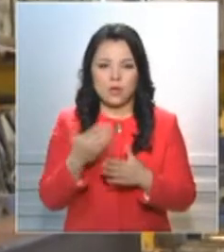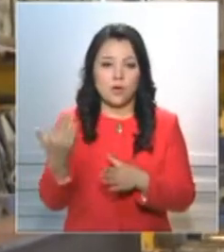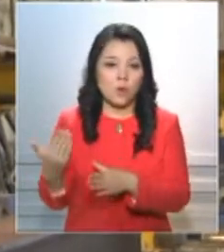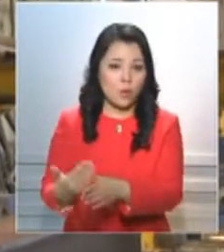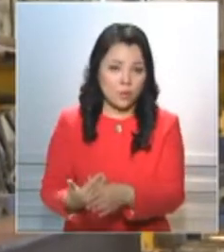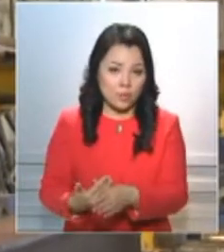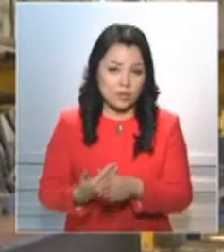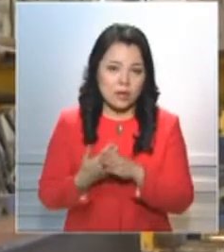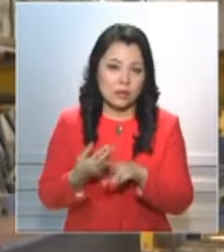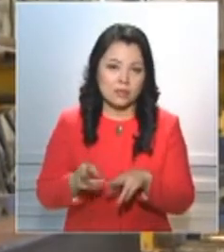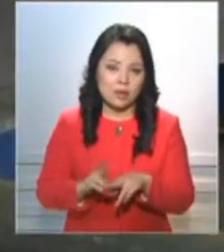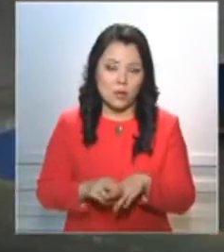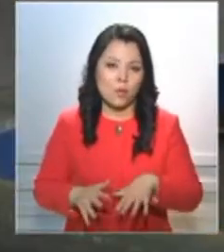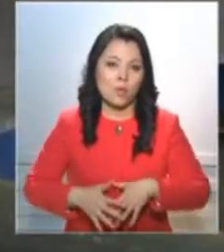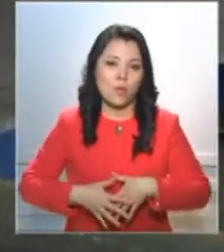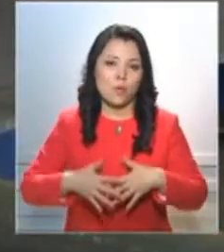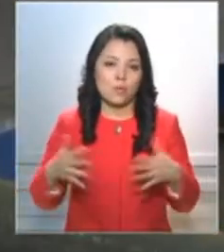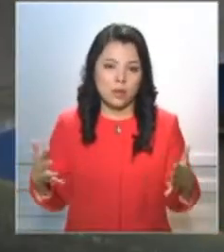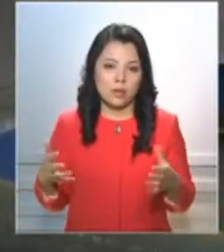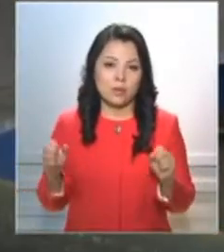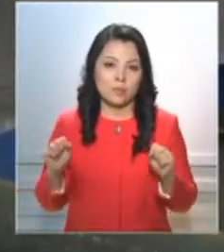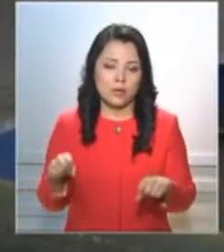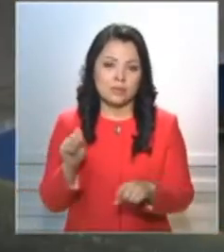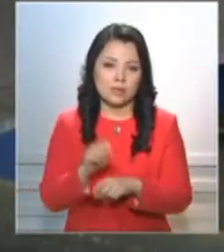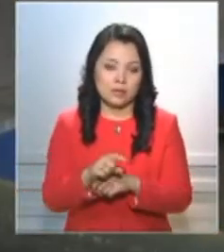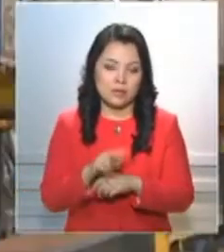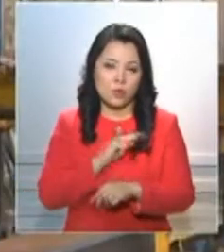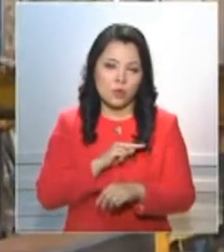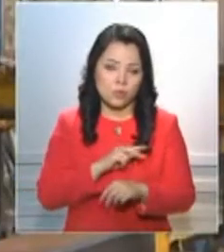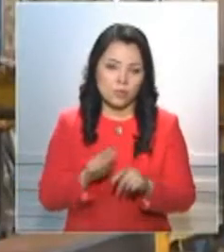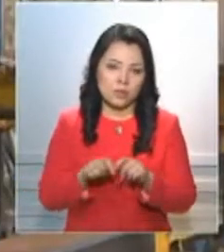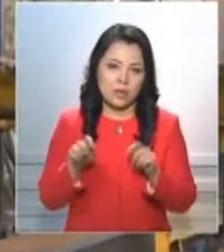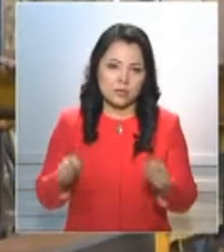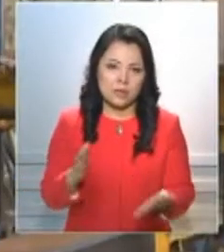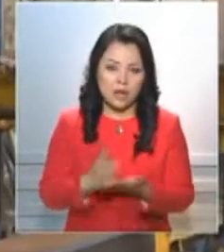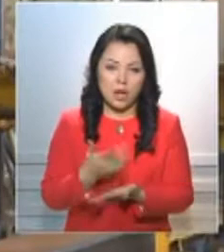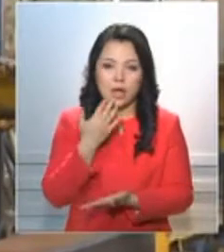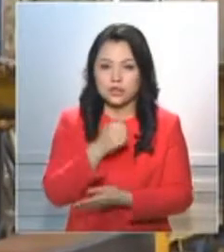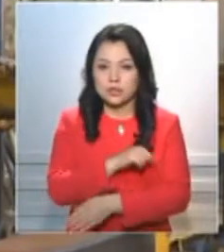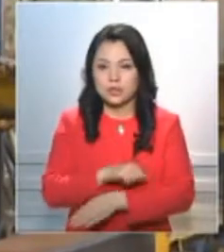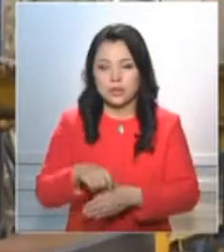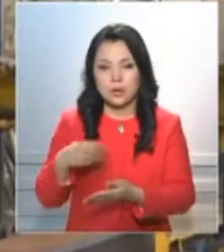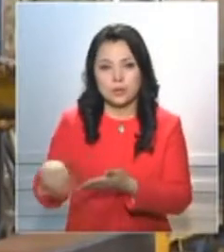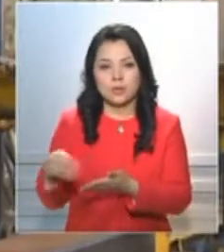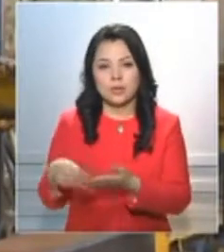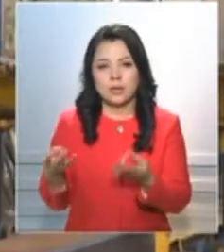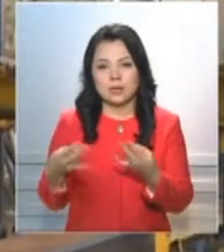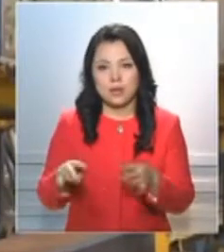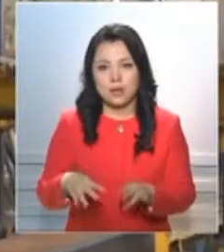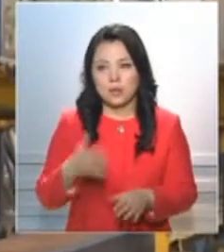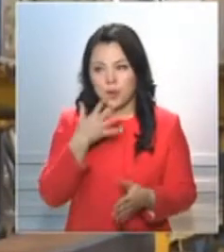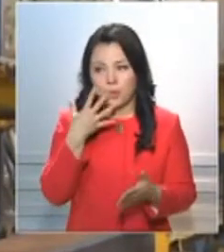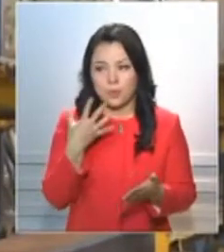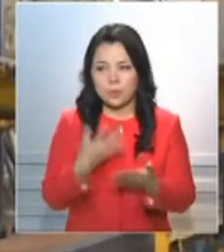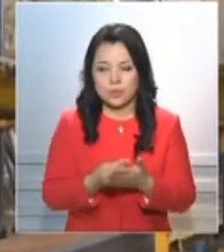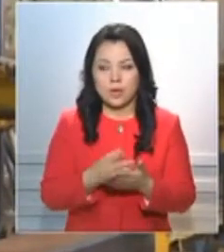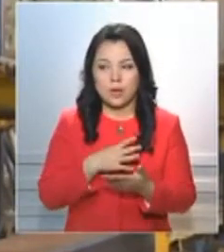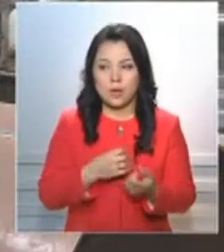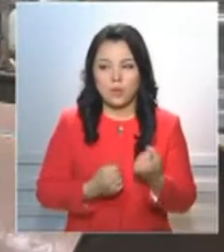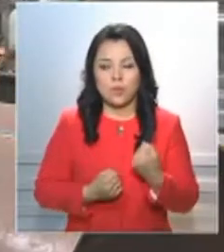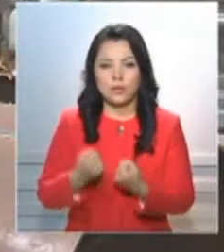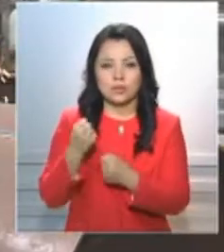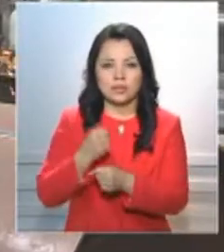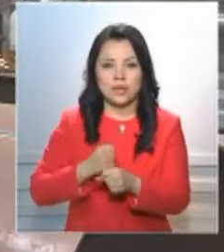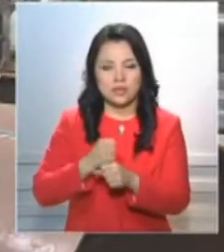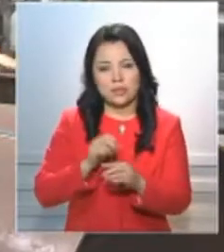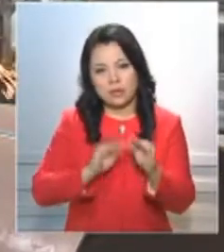біз көбірек балқа қол жетіп отырмыз. Шетелден сатып алу керек жоқ, өзіміздікін өзіміз қолданып отырмыз.